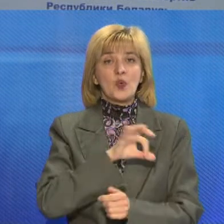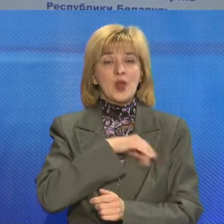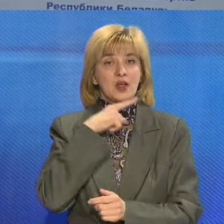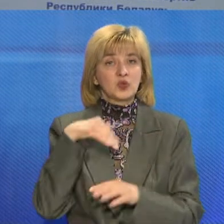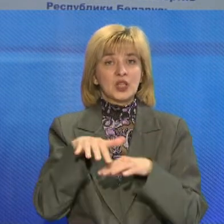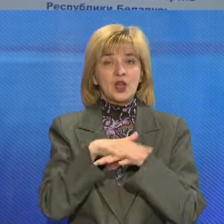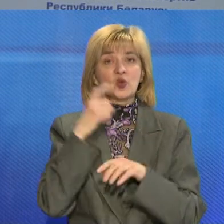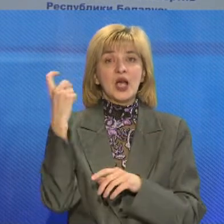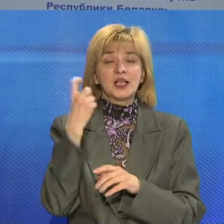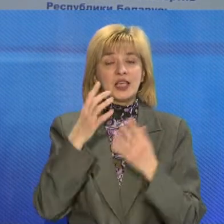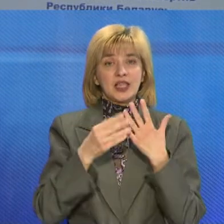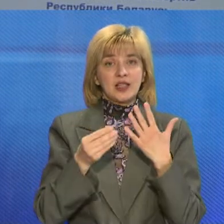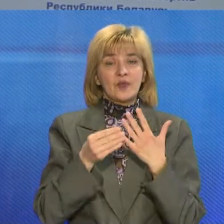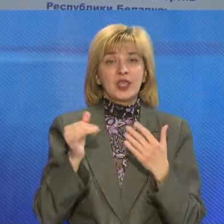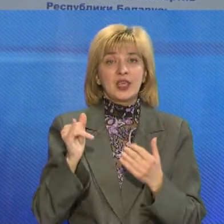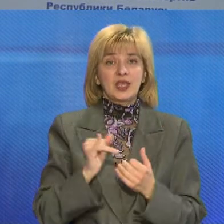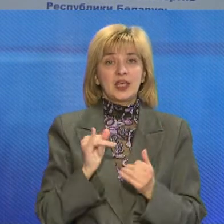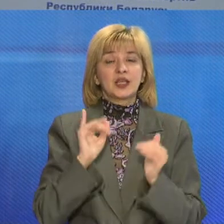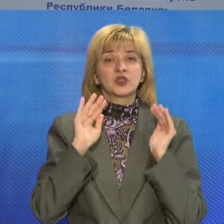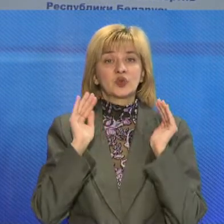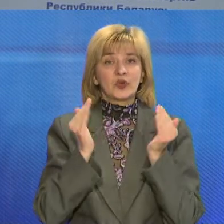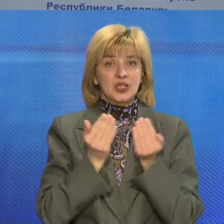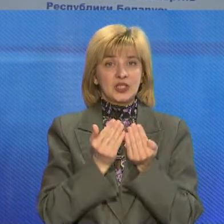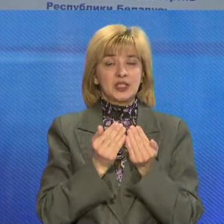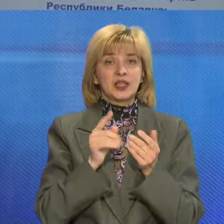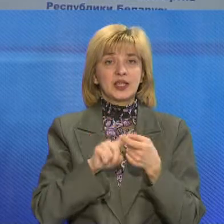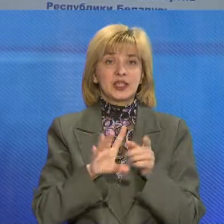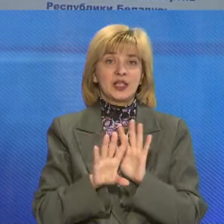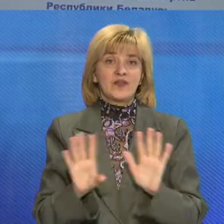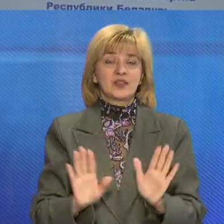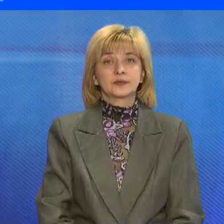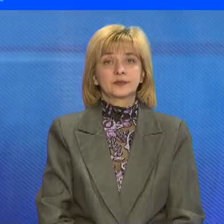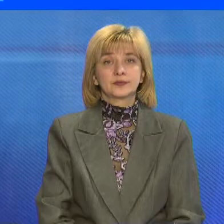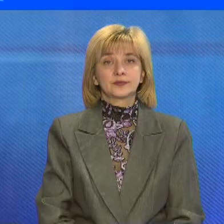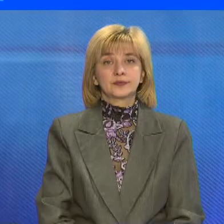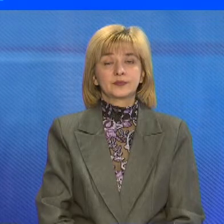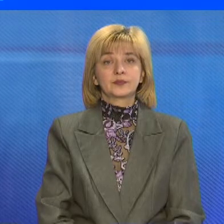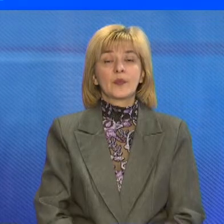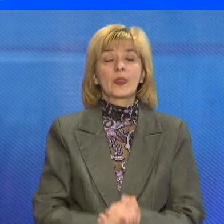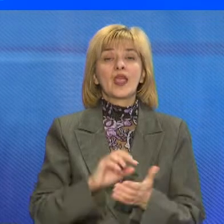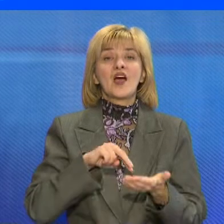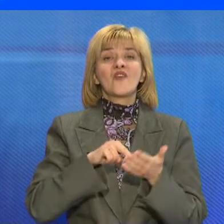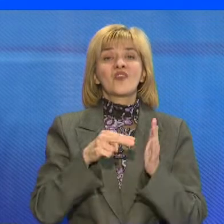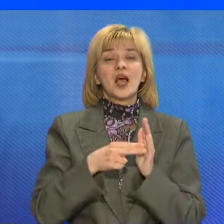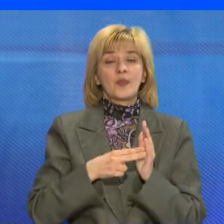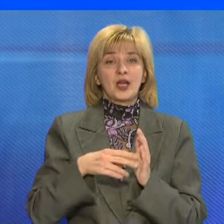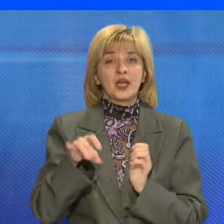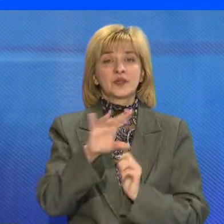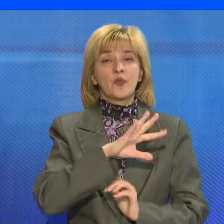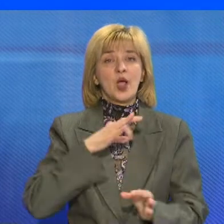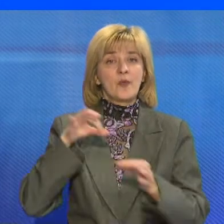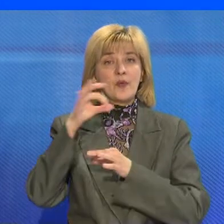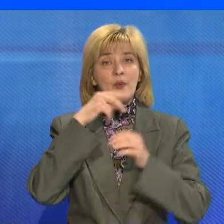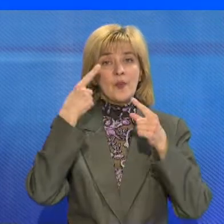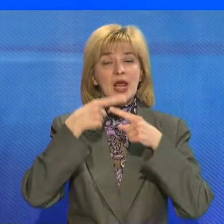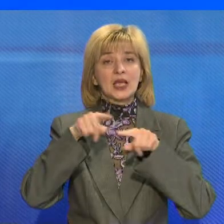земле и носитель суверенитета и нашей независимости. У рамках агульнарэспубліканскага абмеркавання